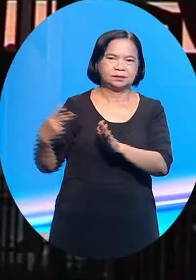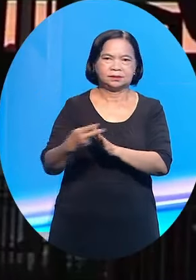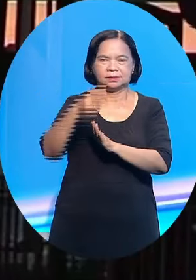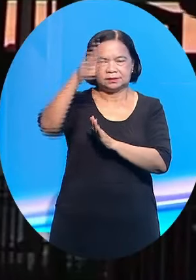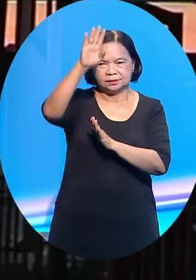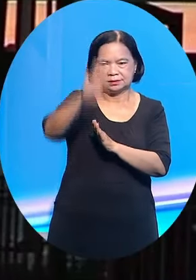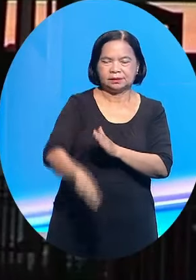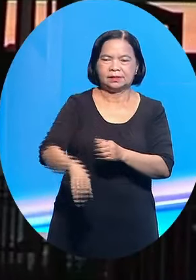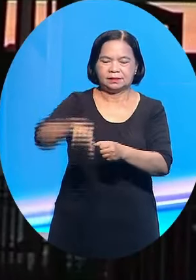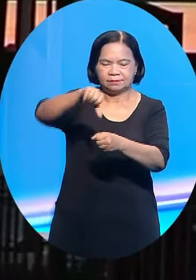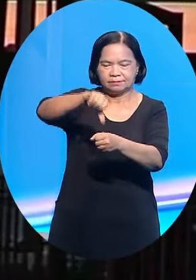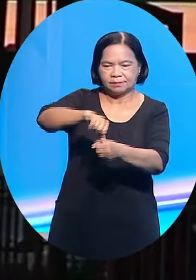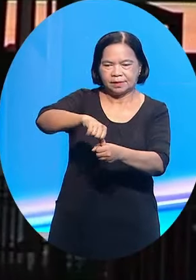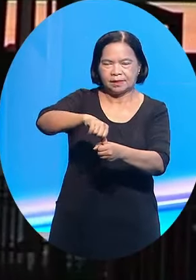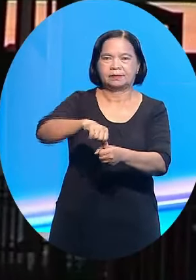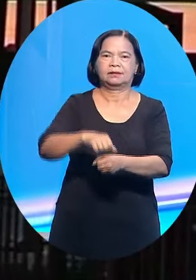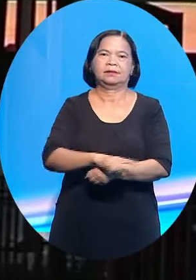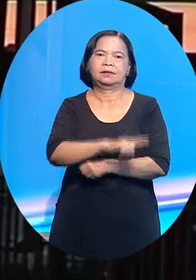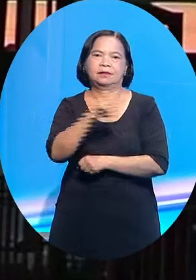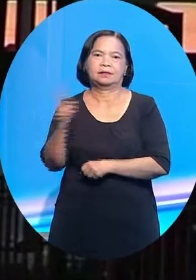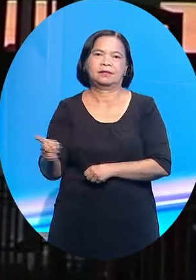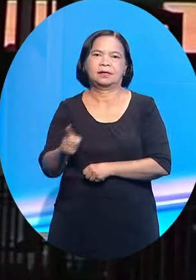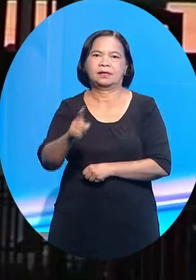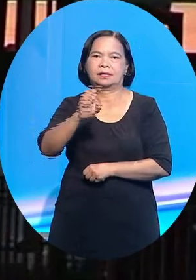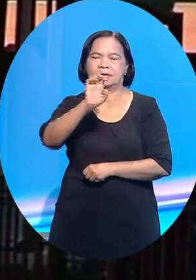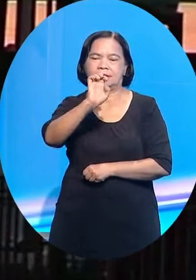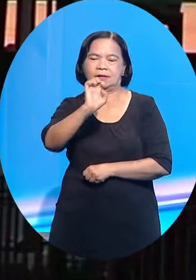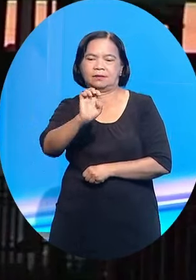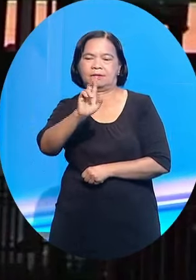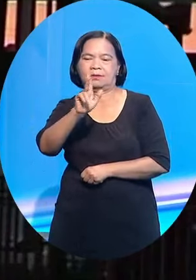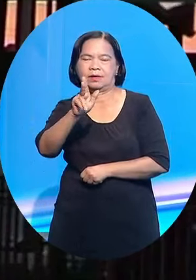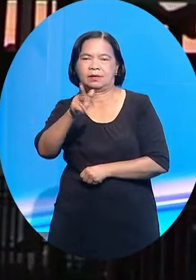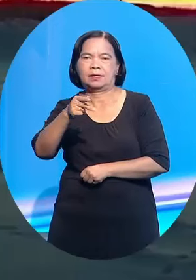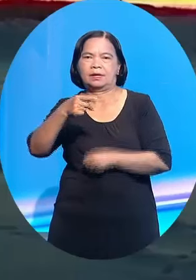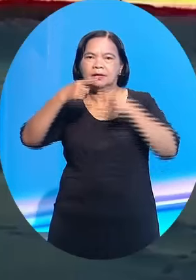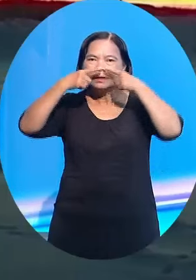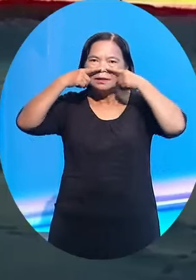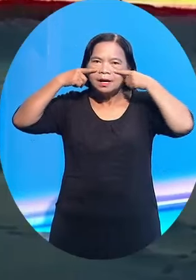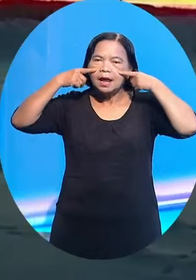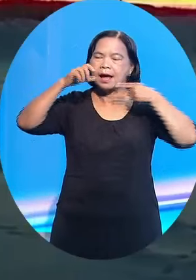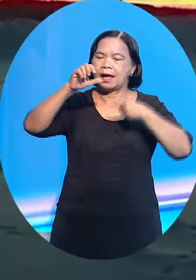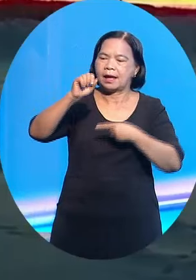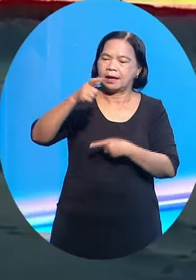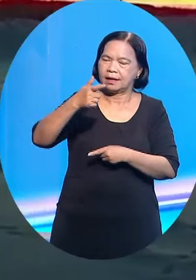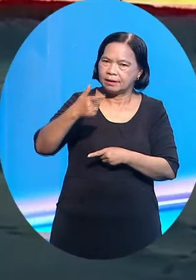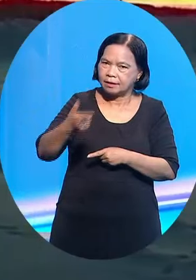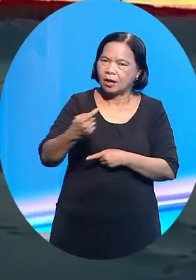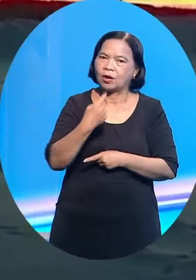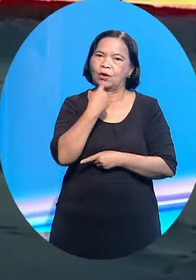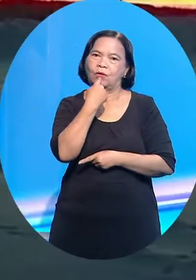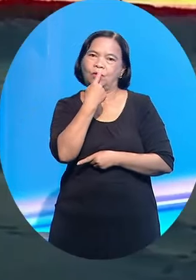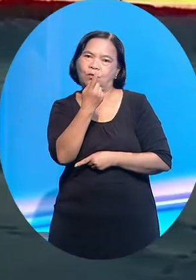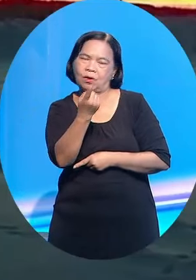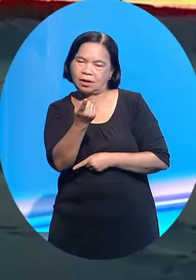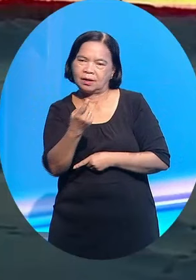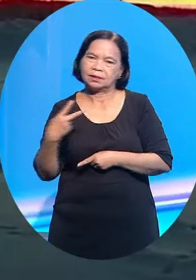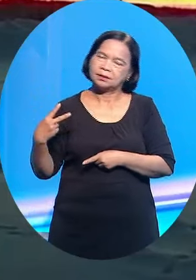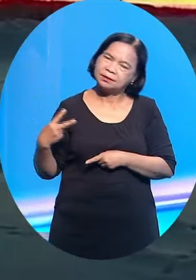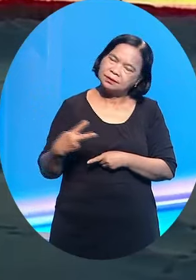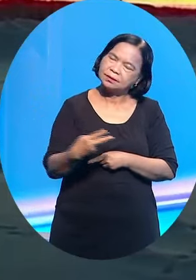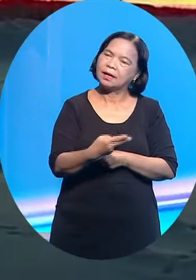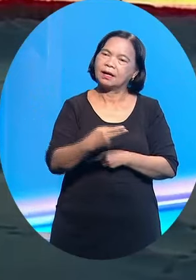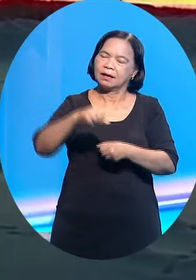dầu. Cùng ngày, UAE, Ả Rập Xê Út, Kuwait, Iraq, Oman và Algeria lần lượt tuyên bố tự nguyện cắt giảm sản lượng